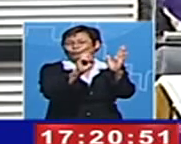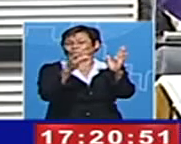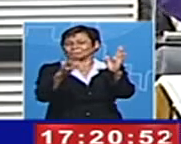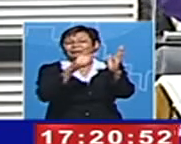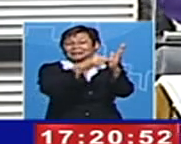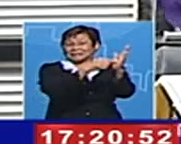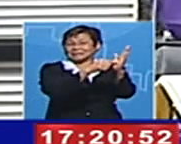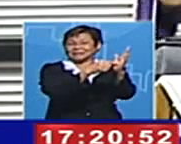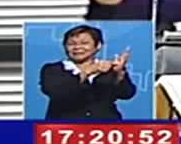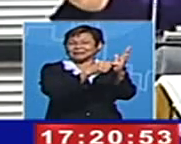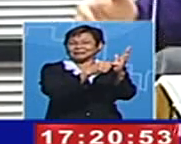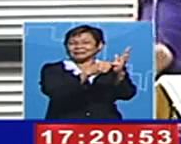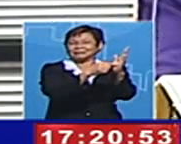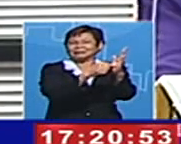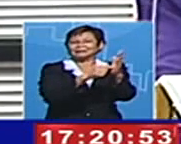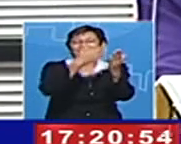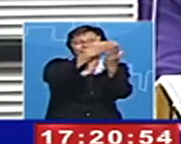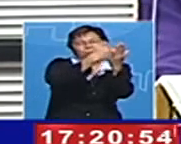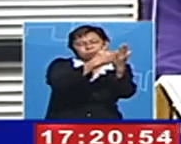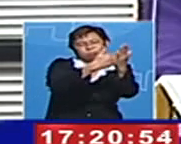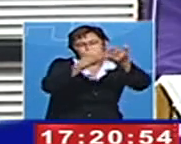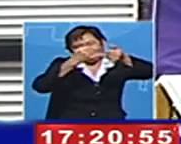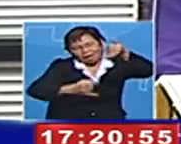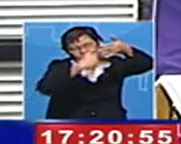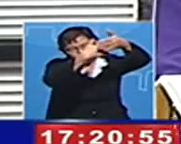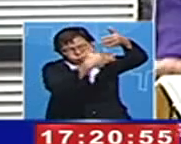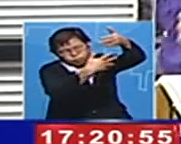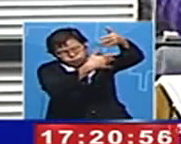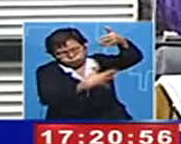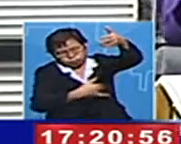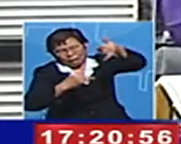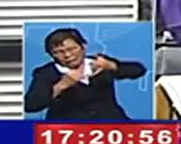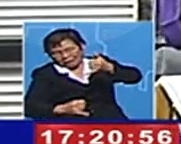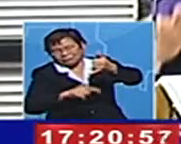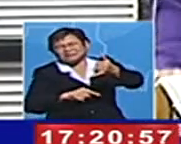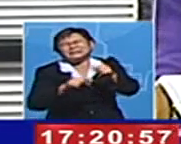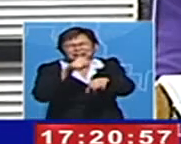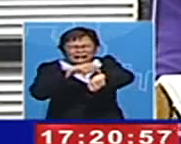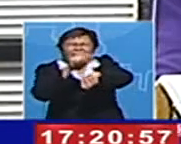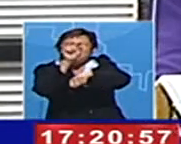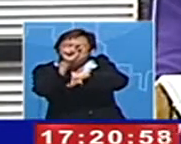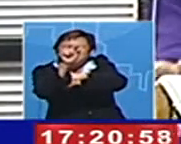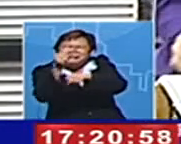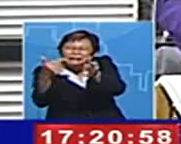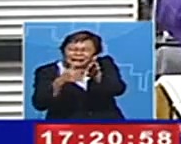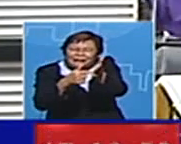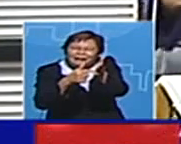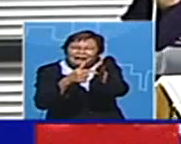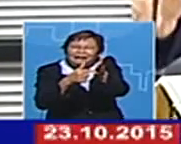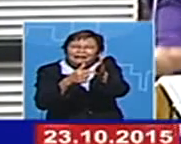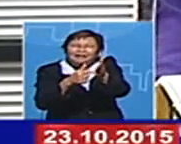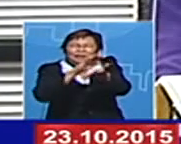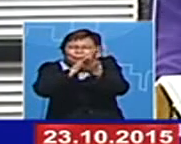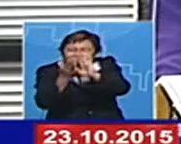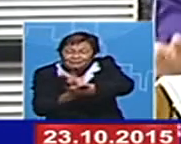dalam rantaian langkah-langkah besar terakhir yang hanya tinggal sedikit masa lagi sebelum Mentari sebagai